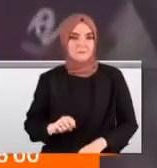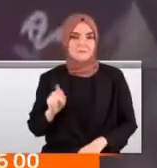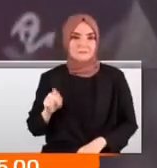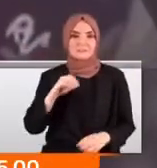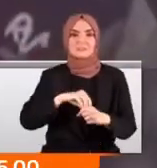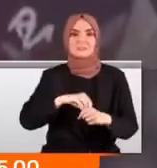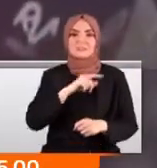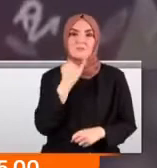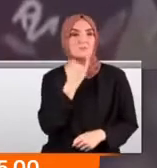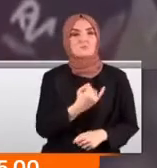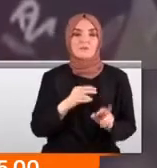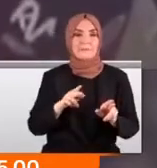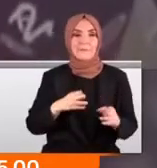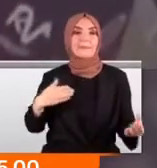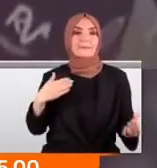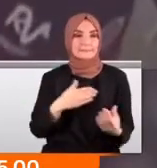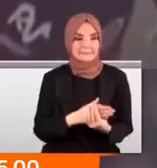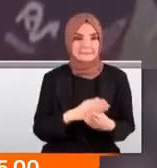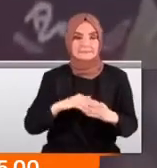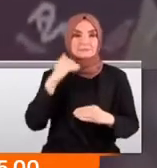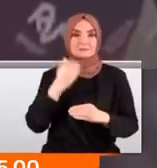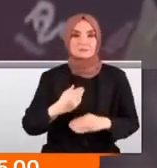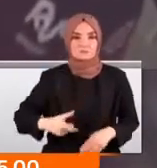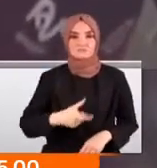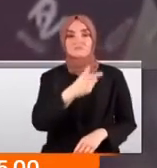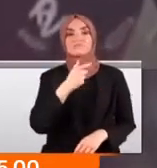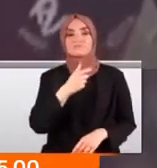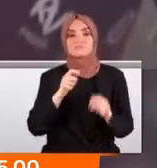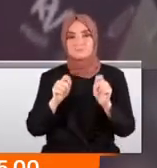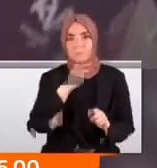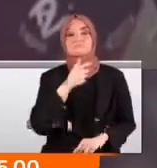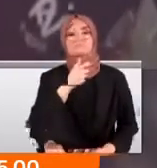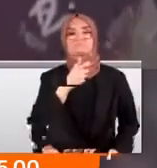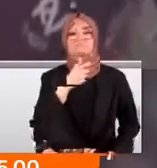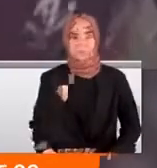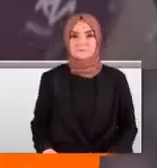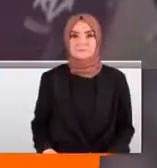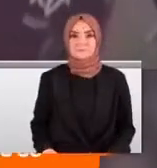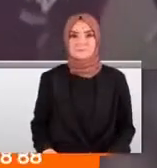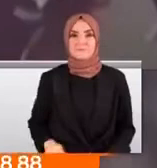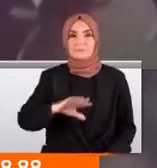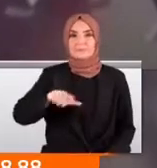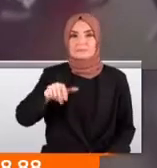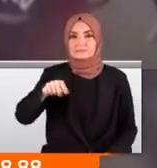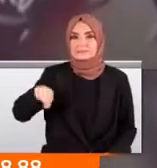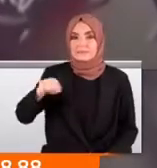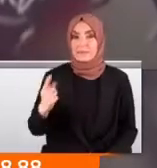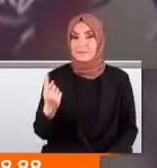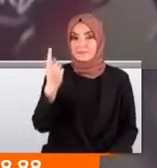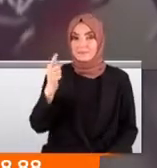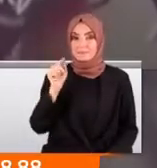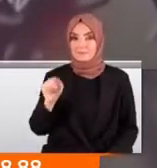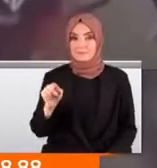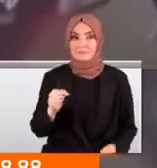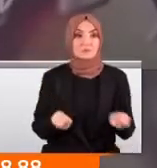İçeri müşteri gibi girdikten sonra silahlar çekildi. soygunculardan biri personelin